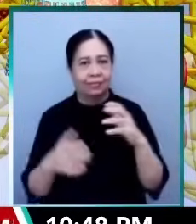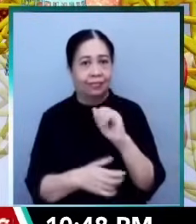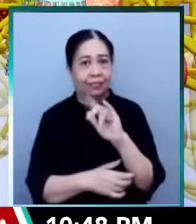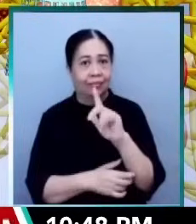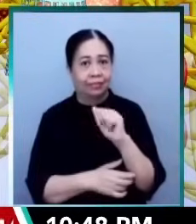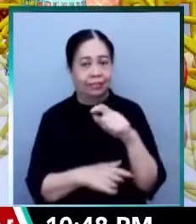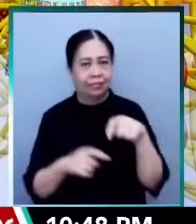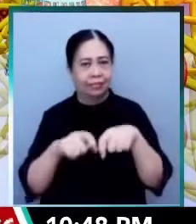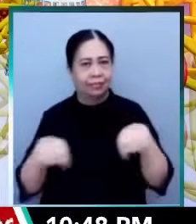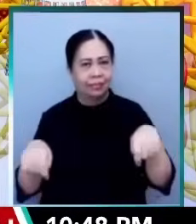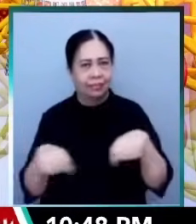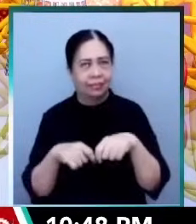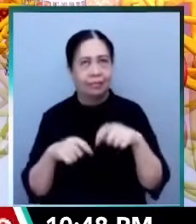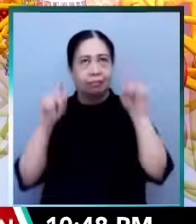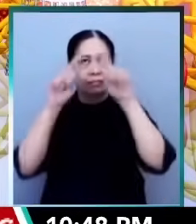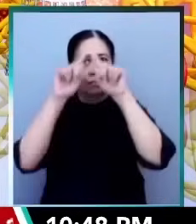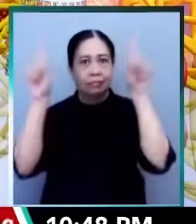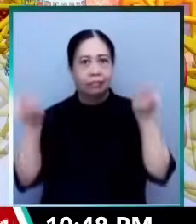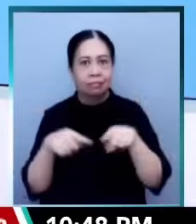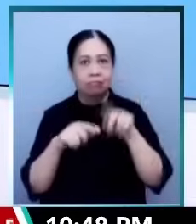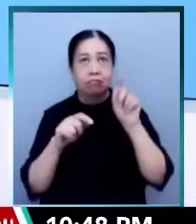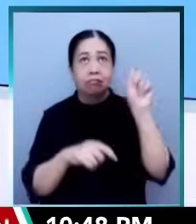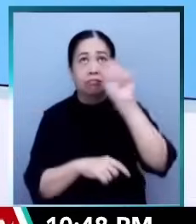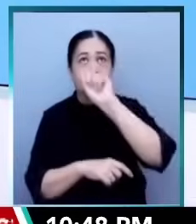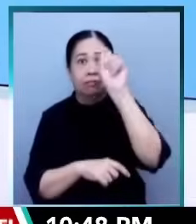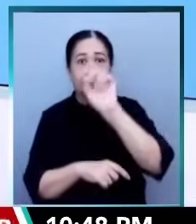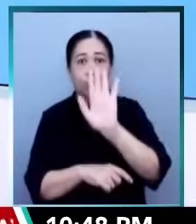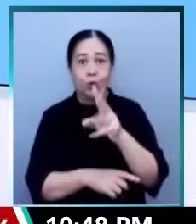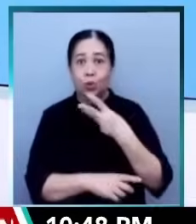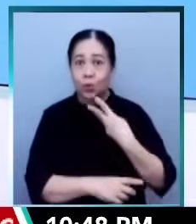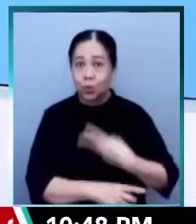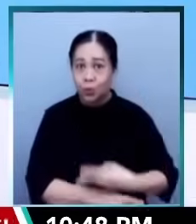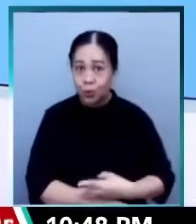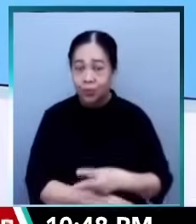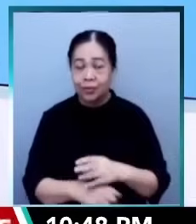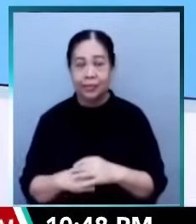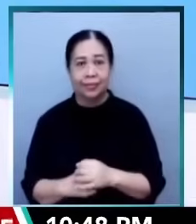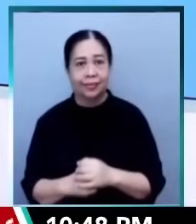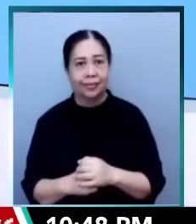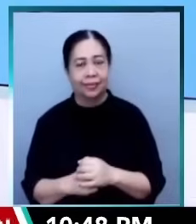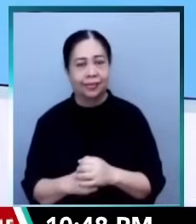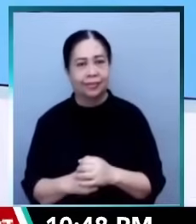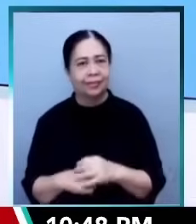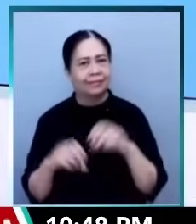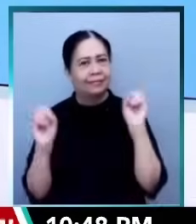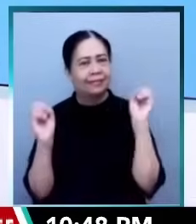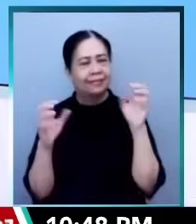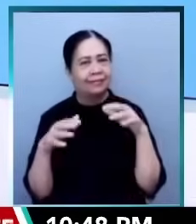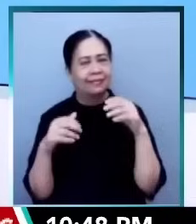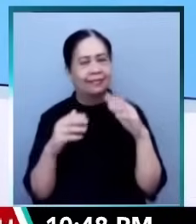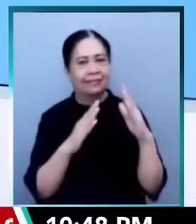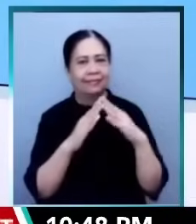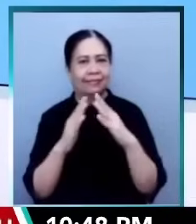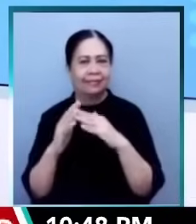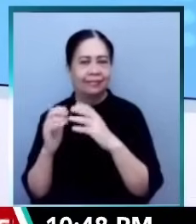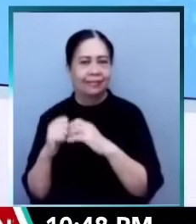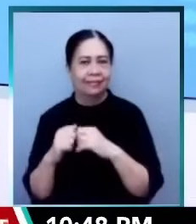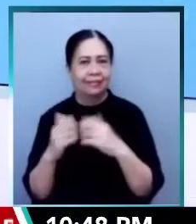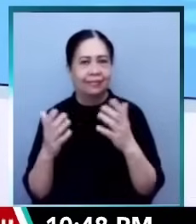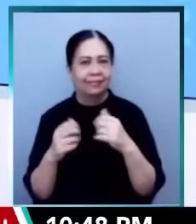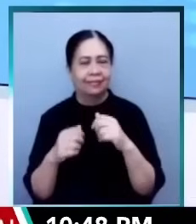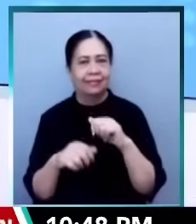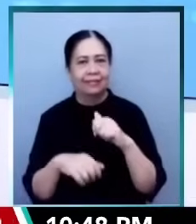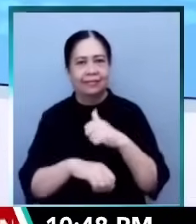screen kung saan pwedeng isulat ang wish mo. Isang magical village naman ang binuksan sa Malilipot, Albay.